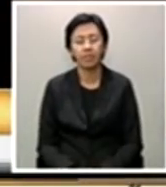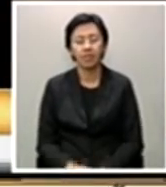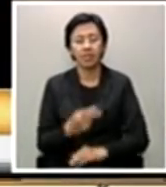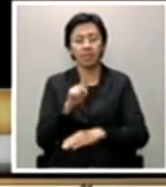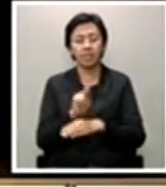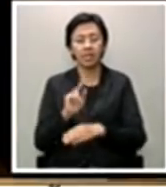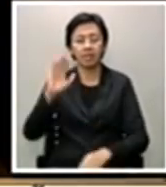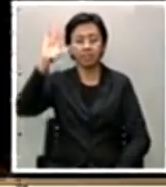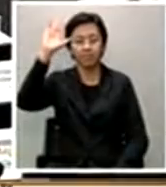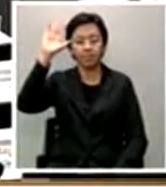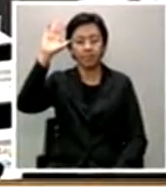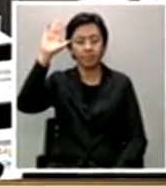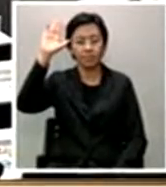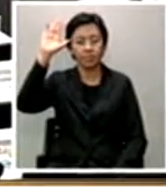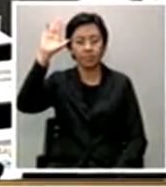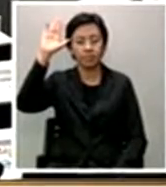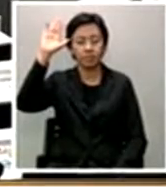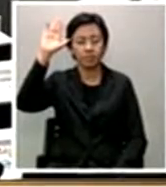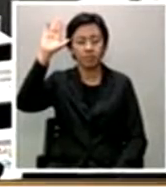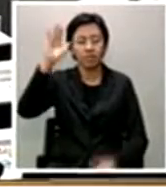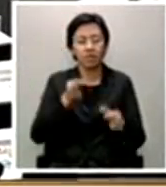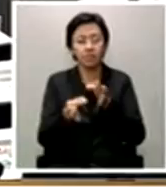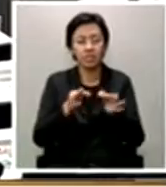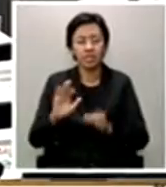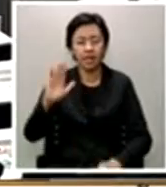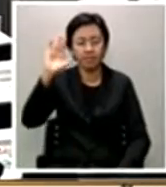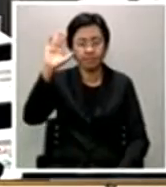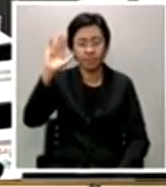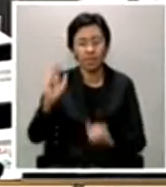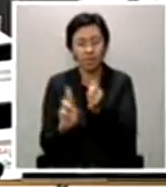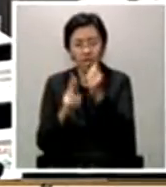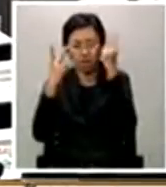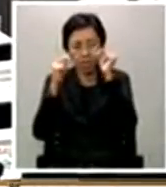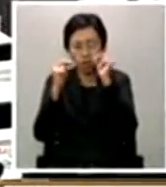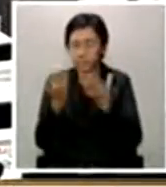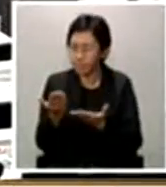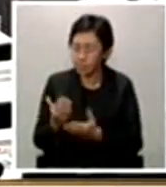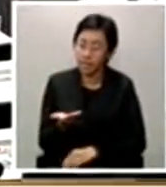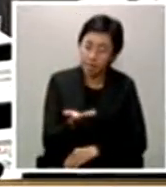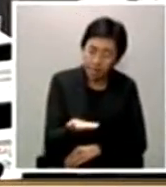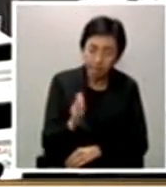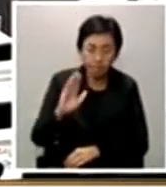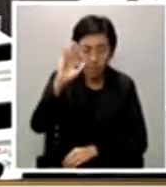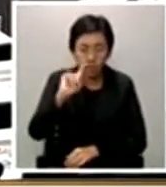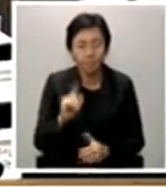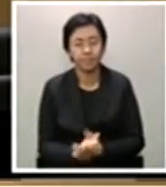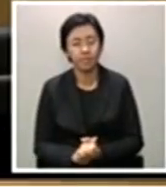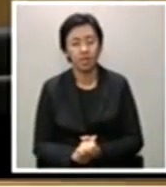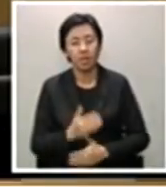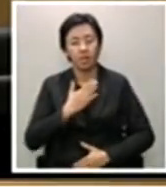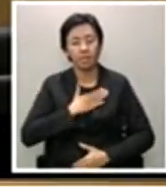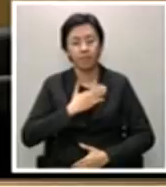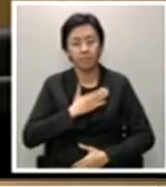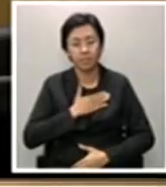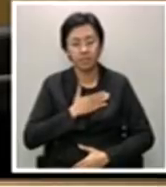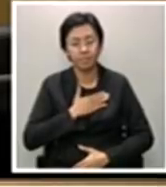ขออนุญาตประท้วงผู้ชี้แจง ท่านรองนายกเชิญท่านผู้ประท้วงครับ ครับผมเท่าวิภพลิมจิตก